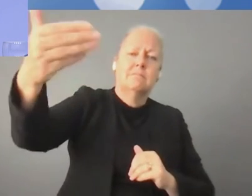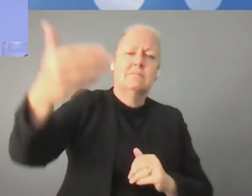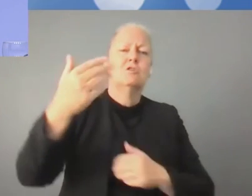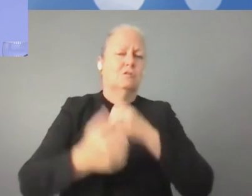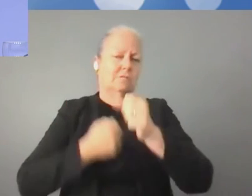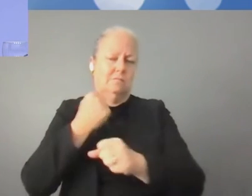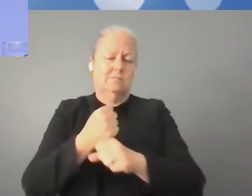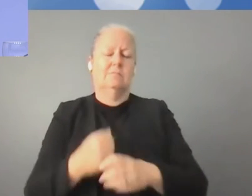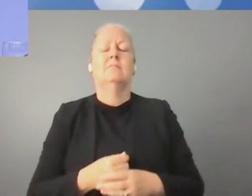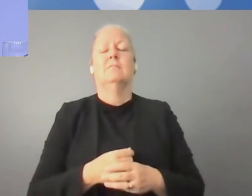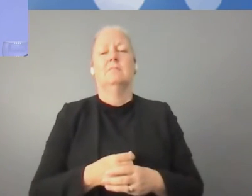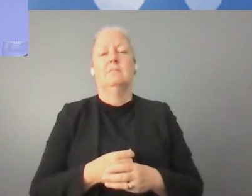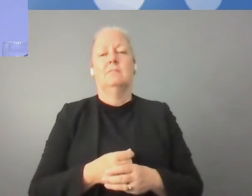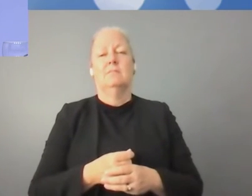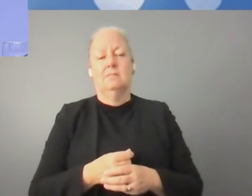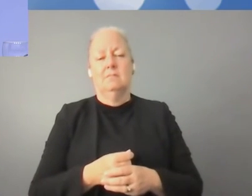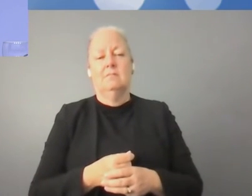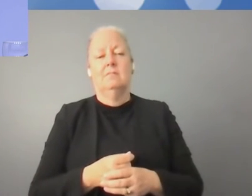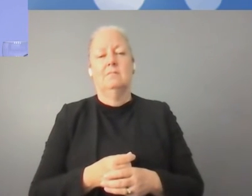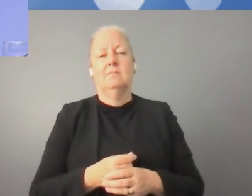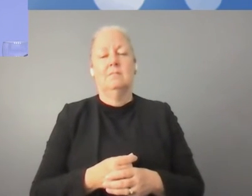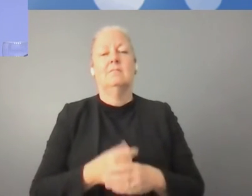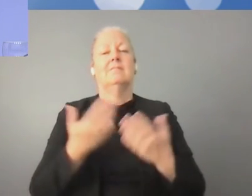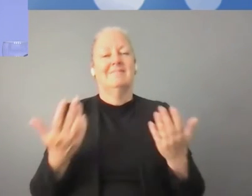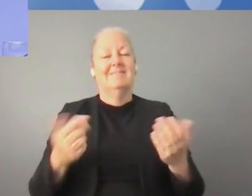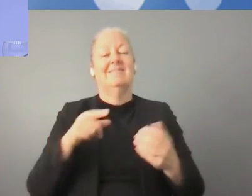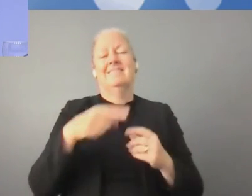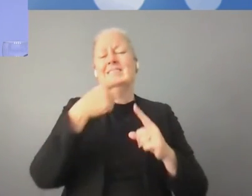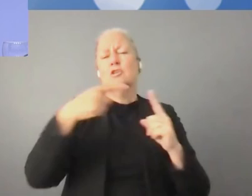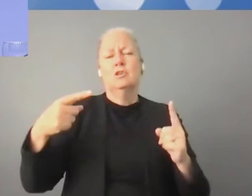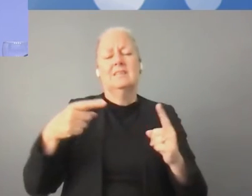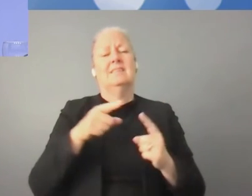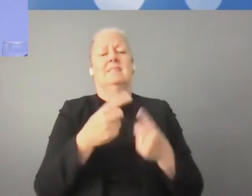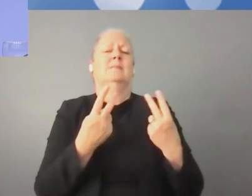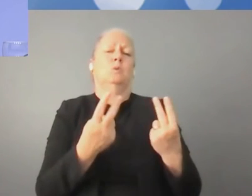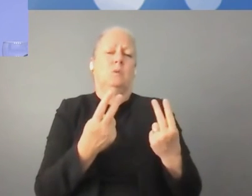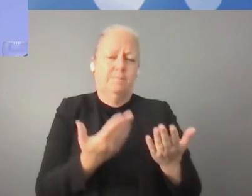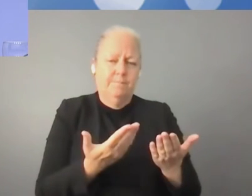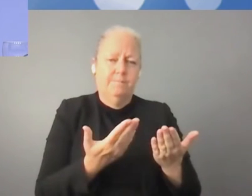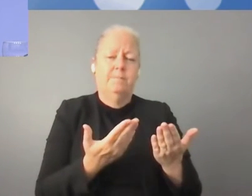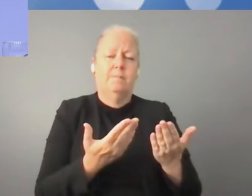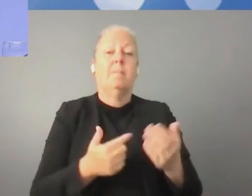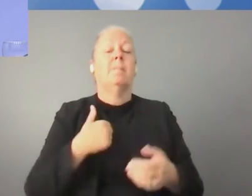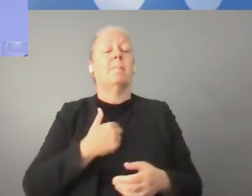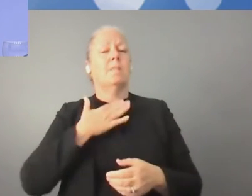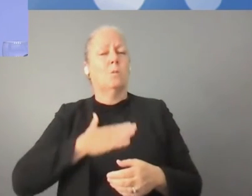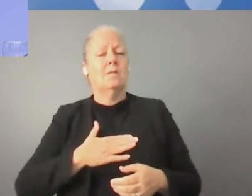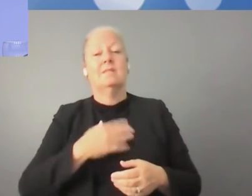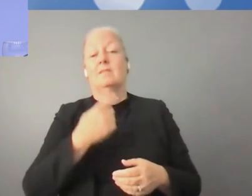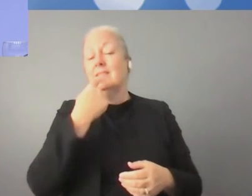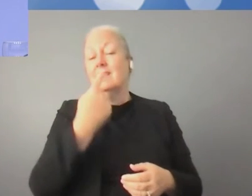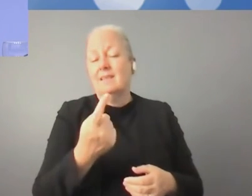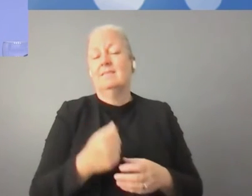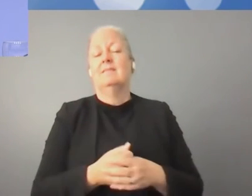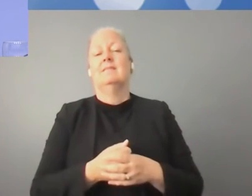довела к нашему сведению, что цифровизация необходима для обеспечения устойчивого развития на протяжении последующих